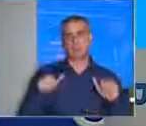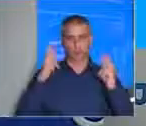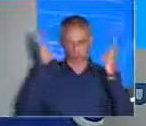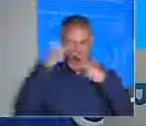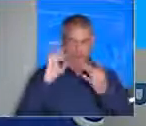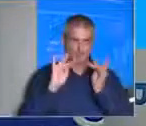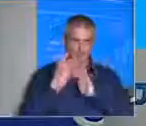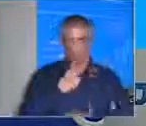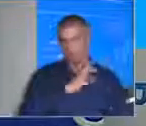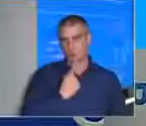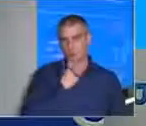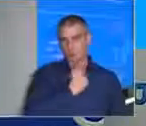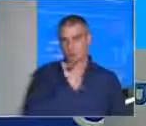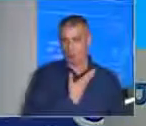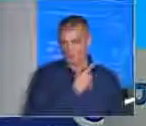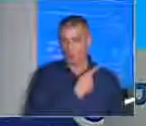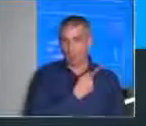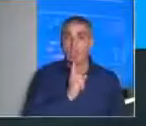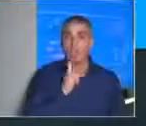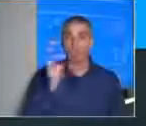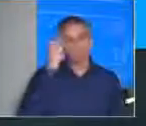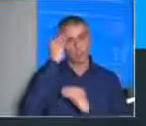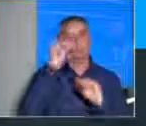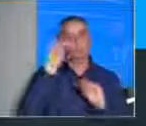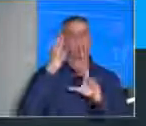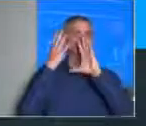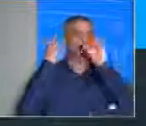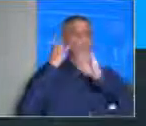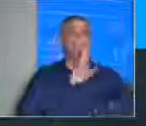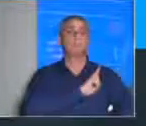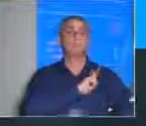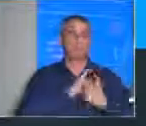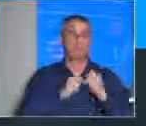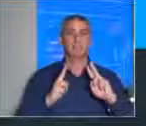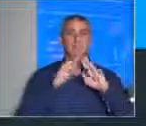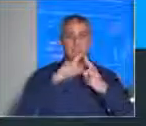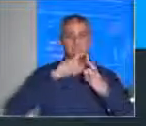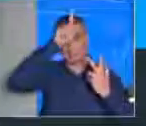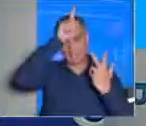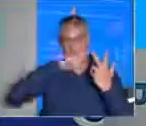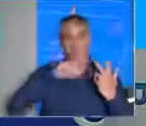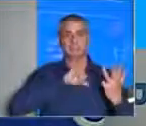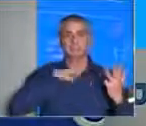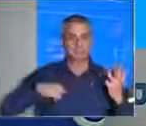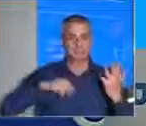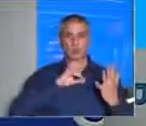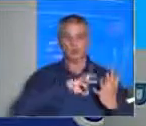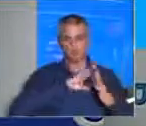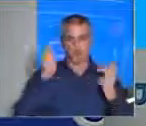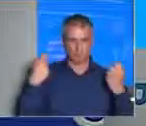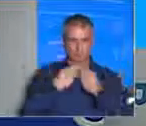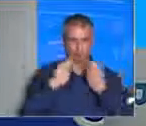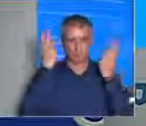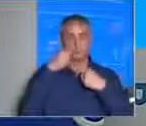מההסכם, בניגוד למה שהוא אומר פה. היא הודיעה לשגרירי בריטניה, צרפת, גרמניה, סין, רוסיה, כל המדינות ששותפות